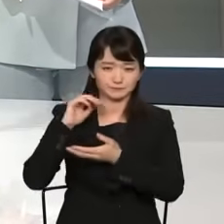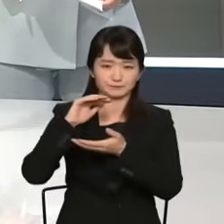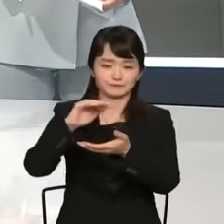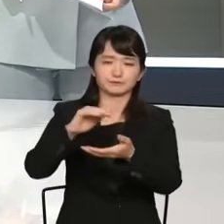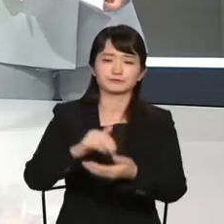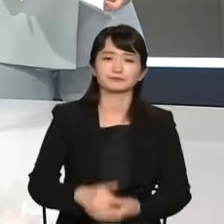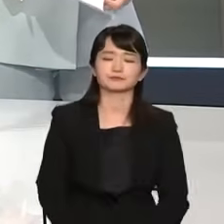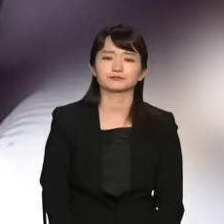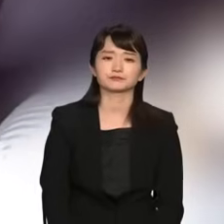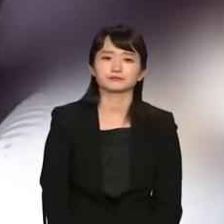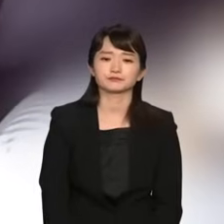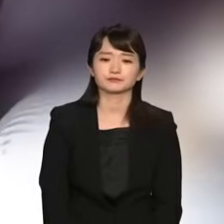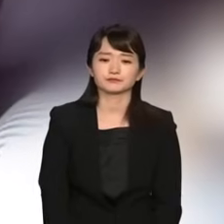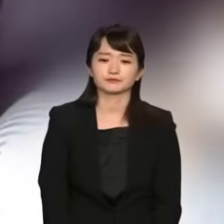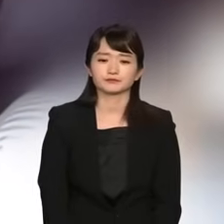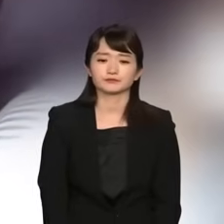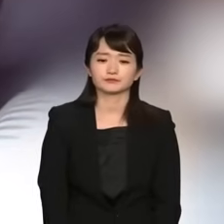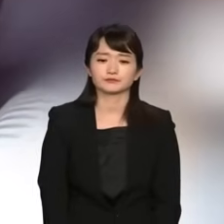취재했습니다.